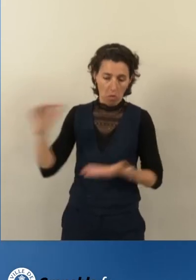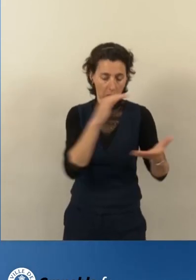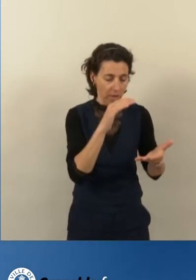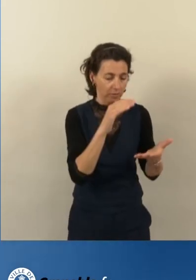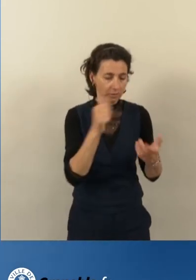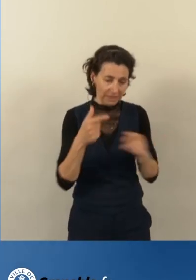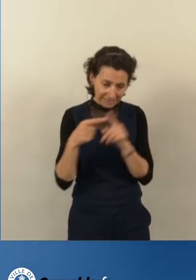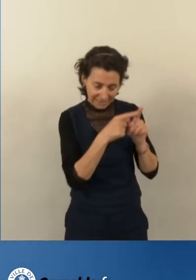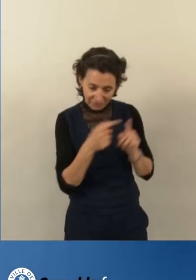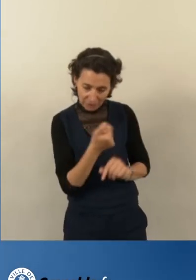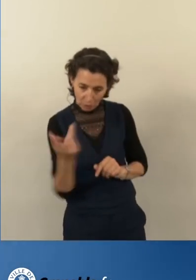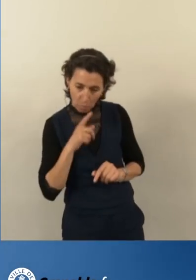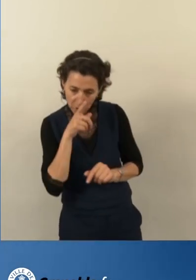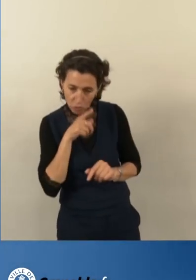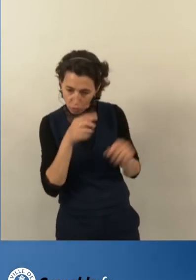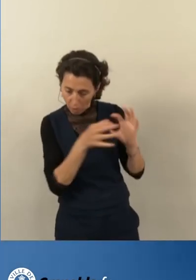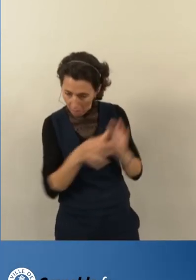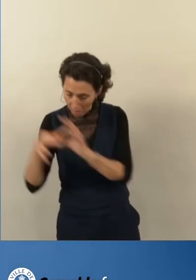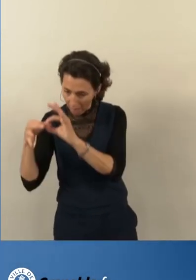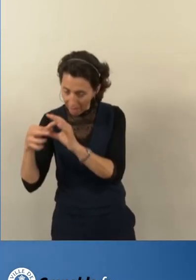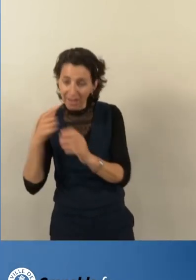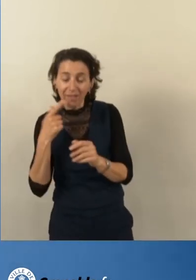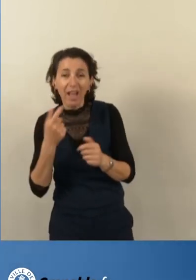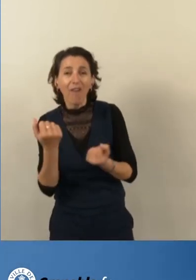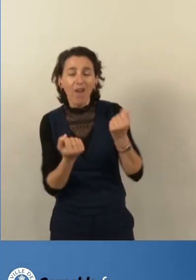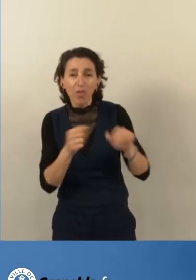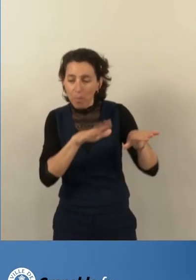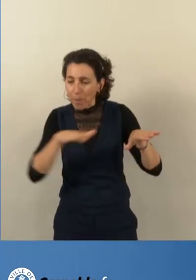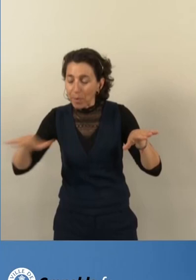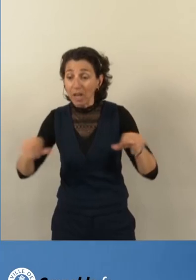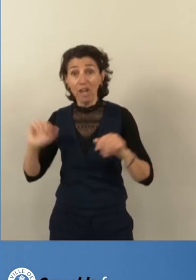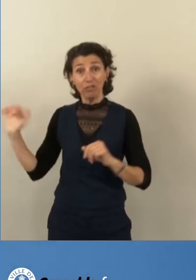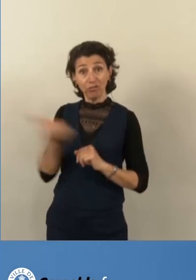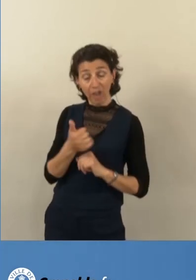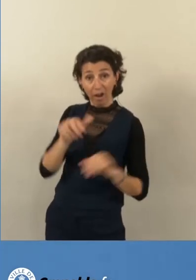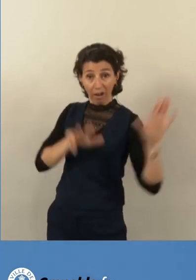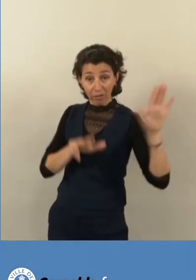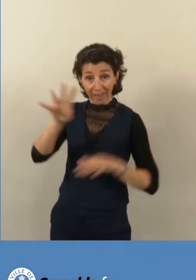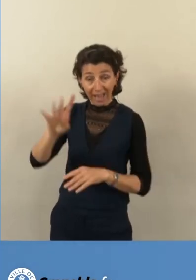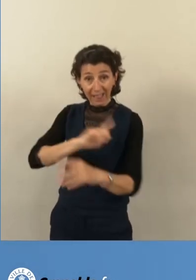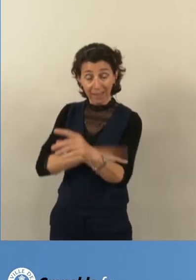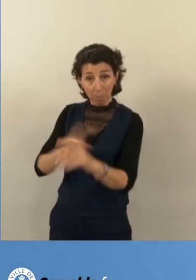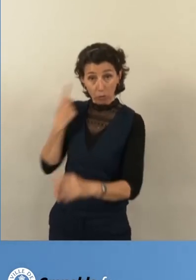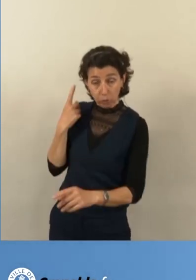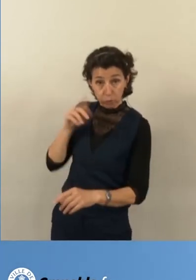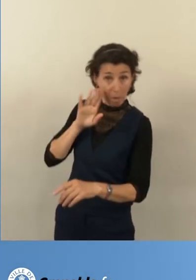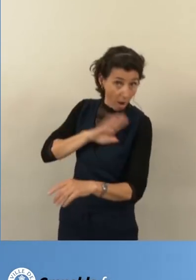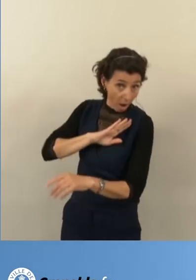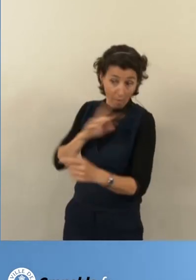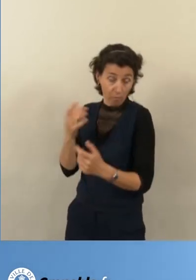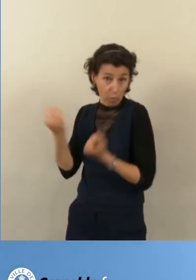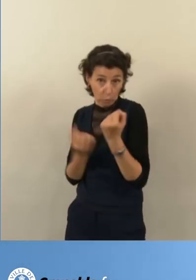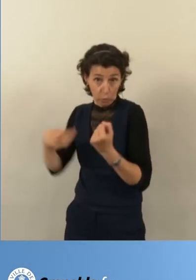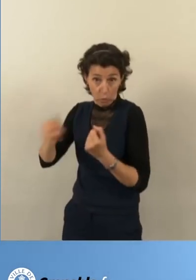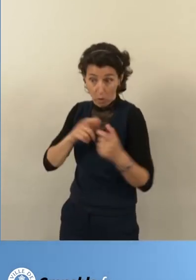jours ça veut dire que par véhicule c'est une consommation d'à peu près 84 litres par jour et par véhicule autant vous dire que